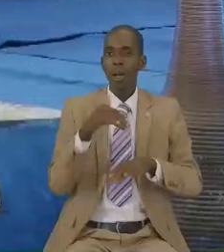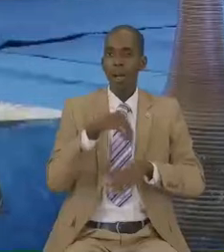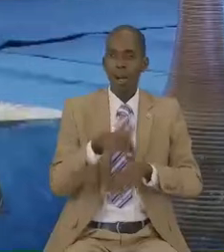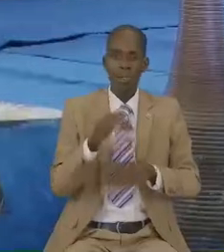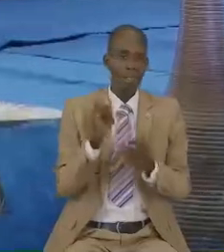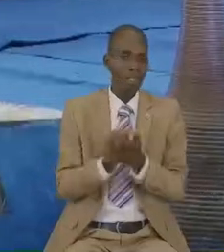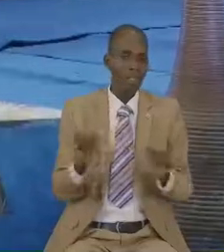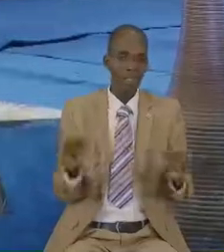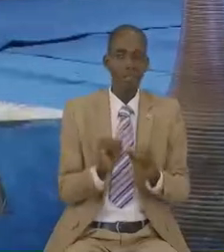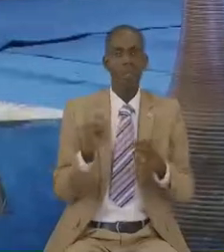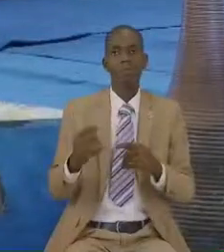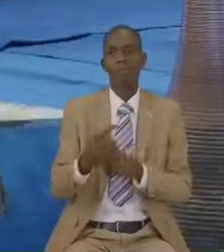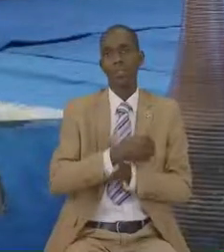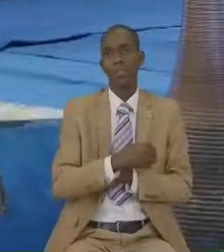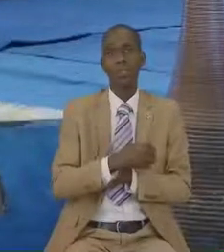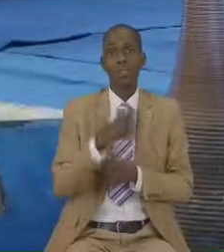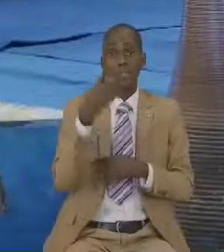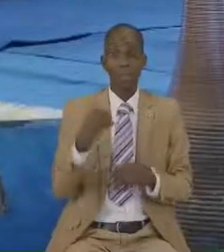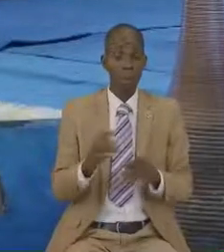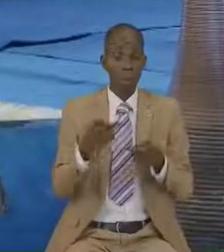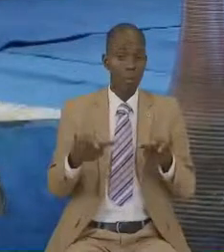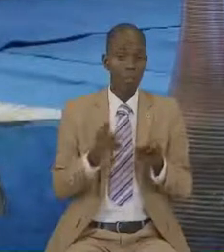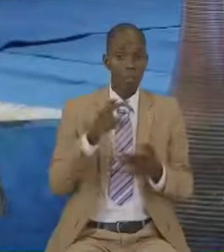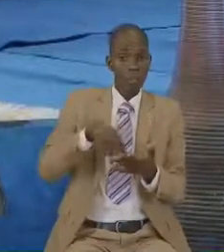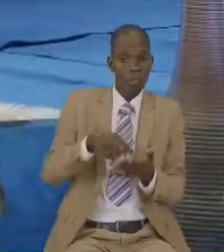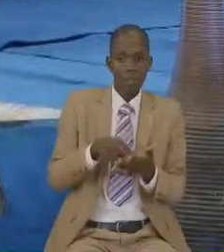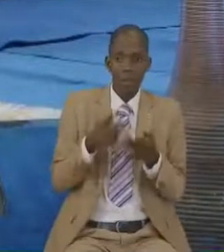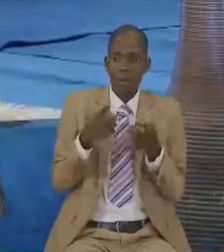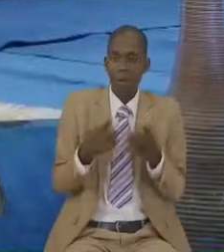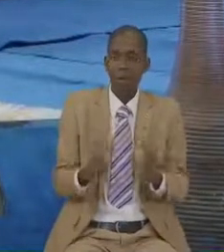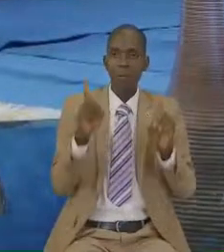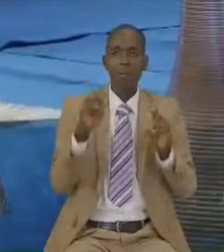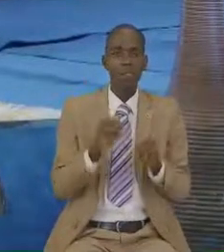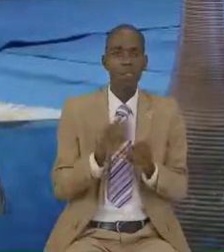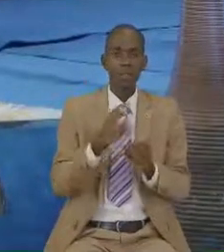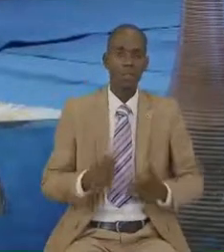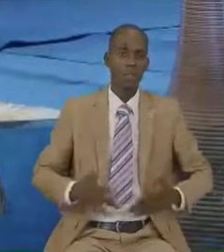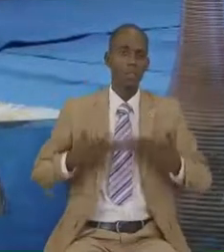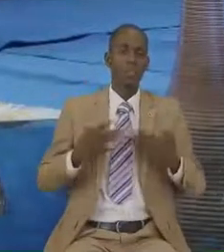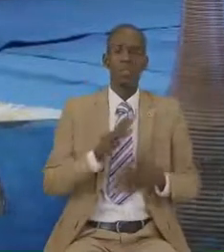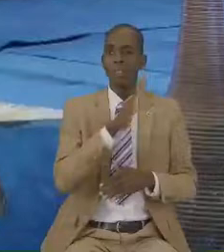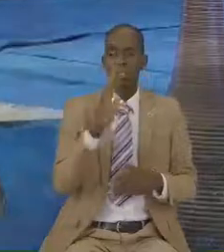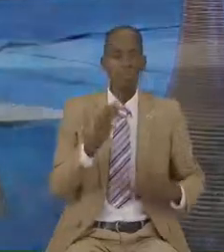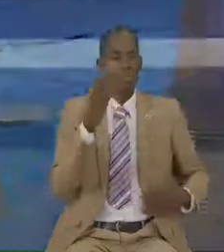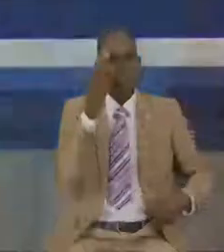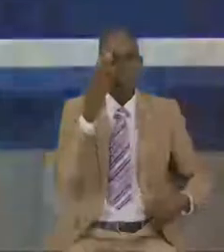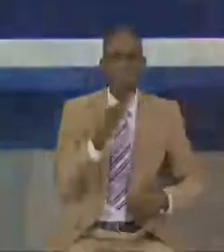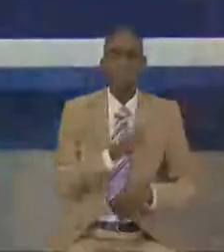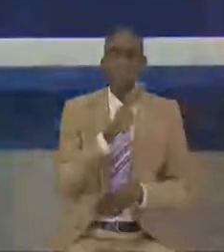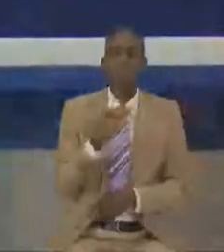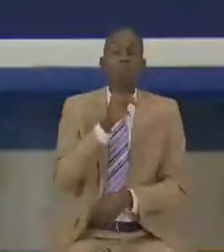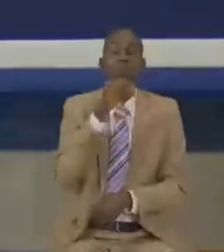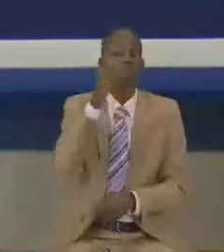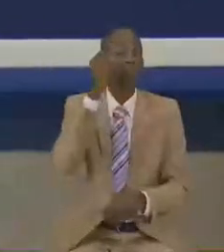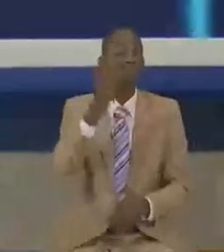Quelqu'un lisait les Écritures ce même jour-là. Le passage de l'Écriture qu'il lisait était celui-ci. Et le passage qu'il lisait était accompli dans